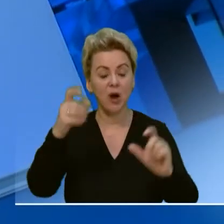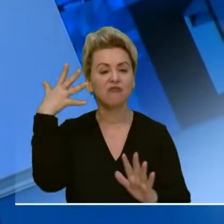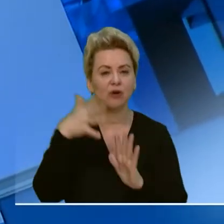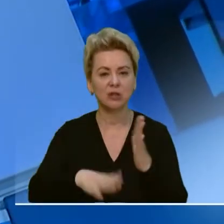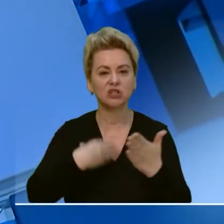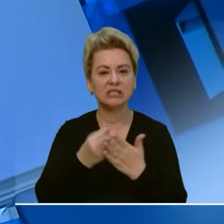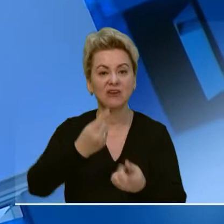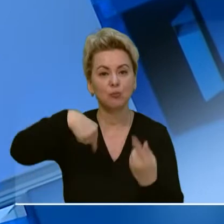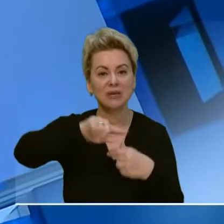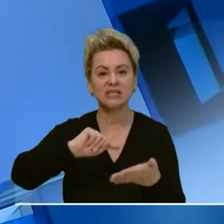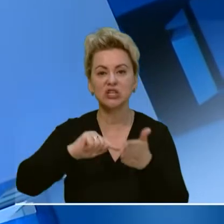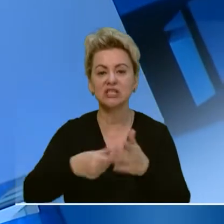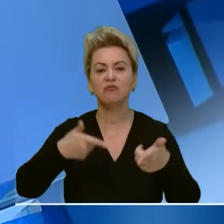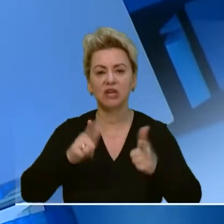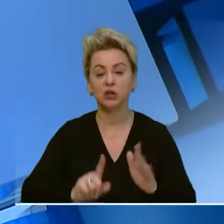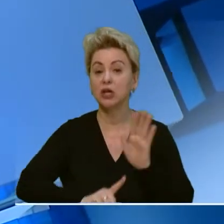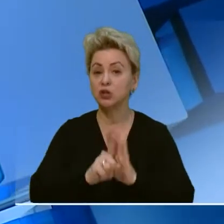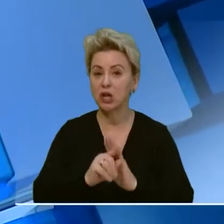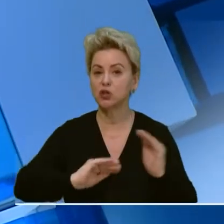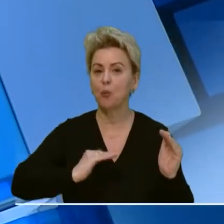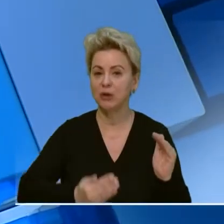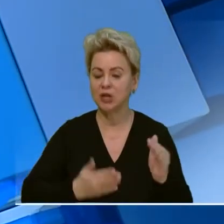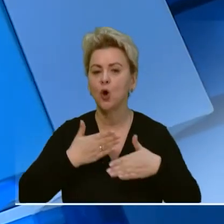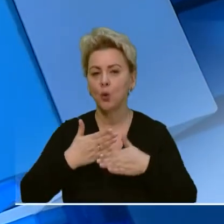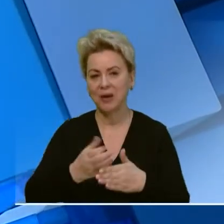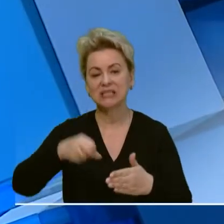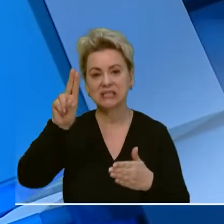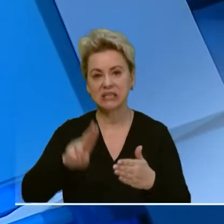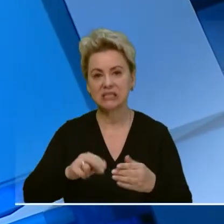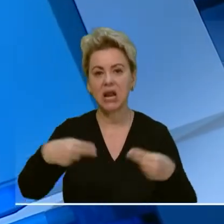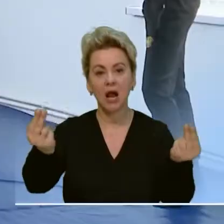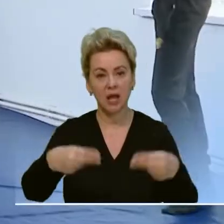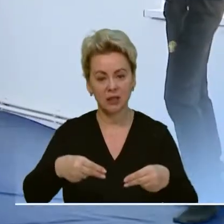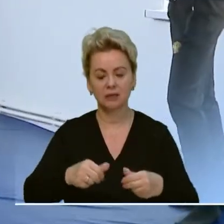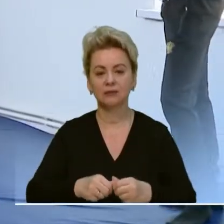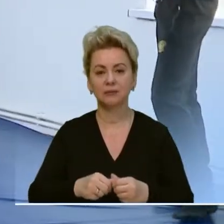Воплотить свои бизнес-идеи в реальность начинающим предпринимателям помогли социальные контракты.